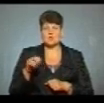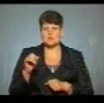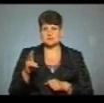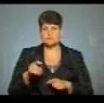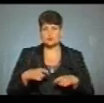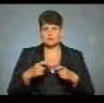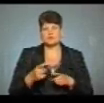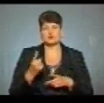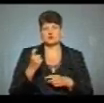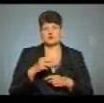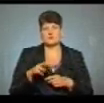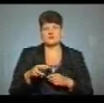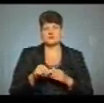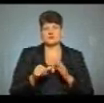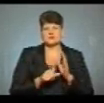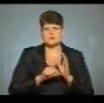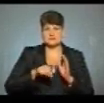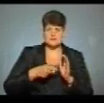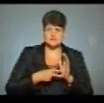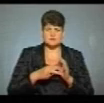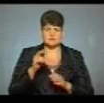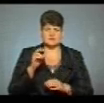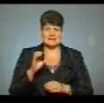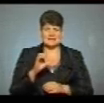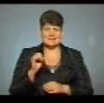за 17,6 секунди.